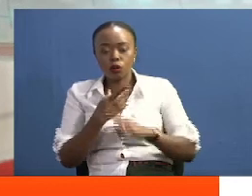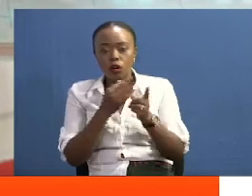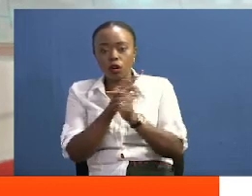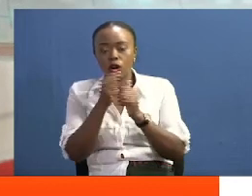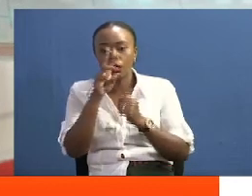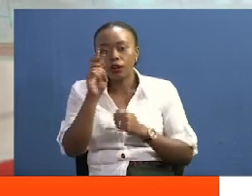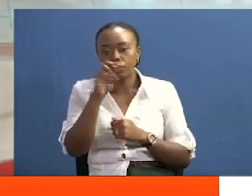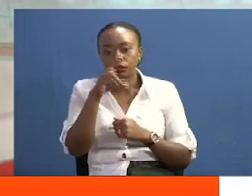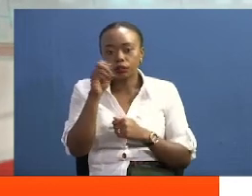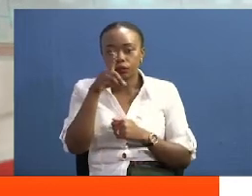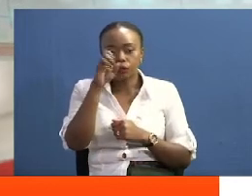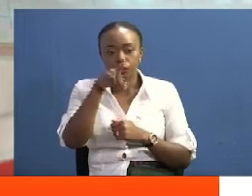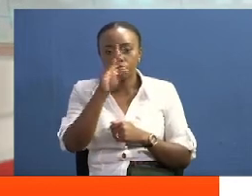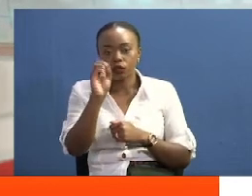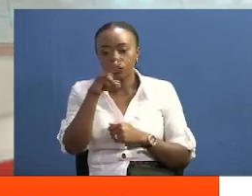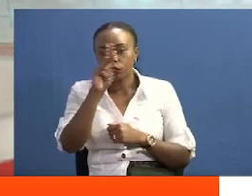ya